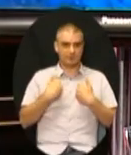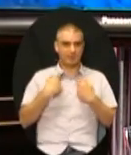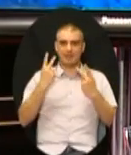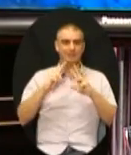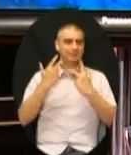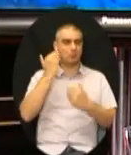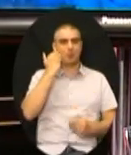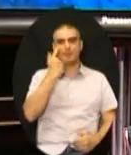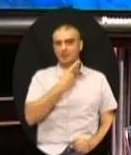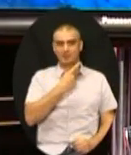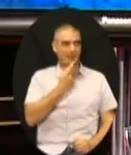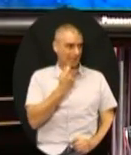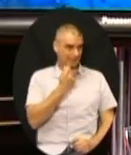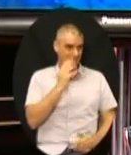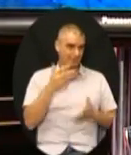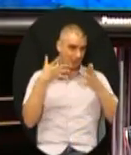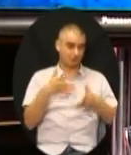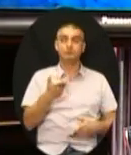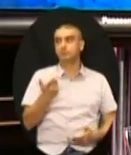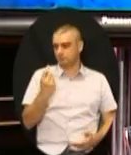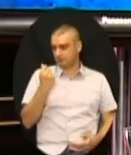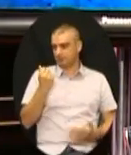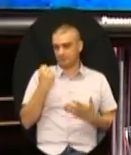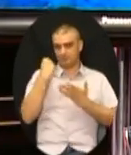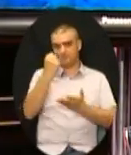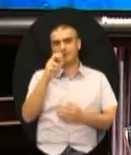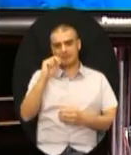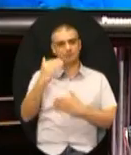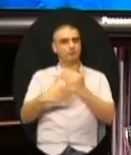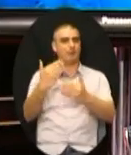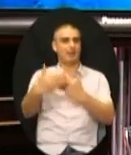בעיקר בציבור האמריקאי. כמה כסף יושקע בפרויקט? כמה כסף ייתנו לנאסא